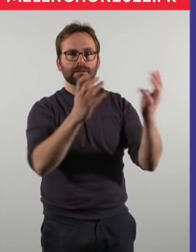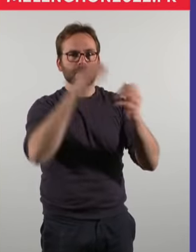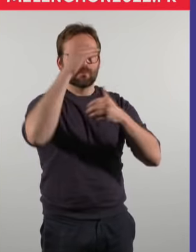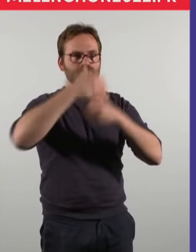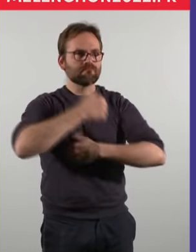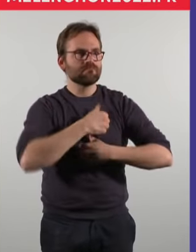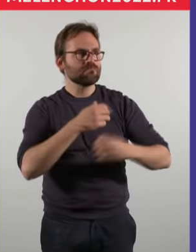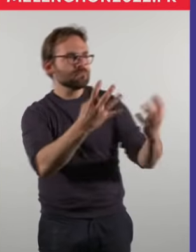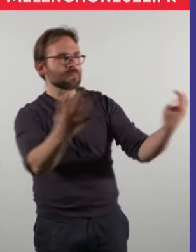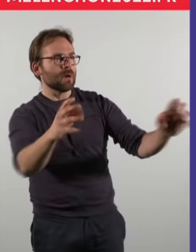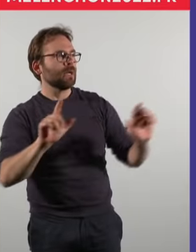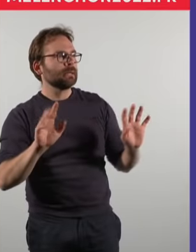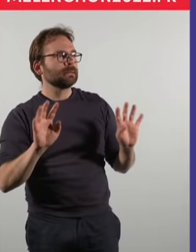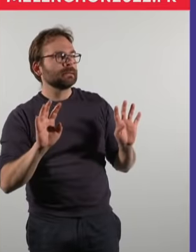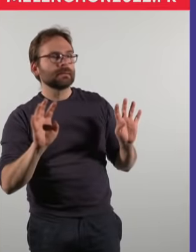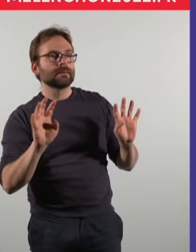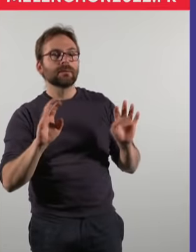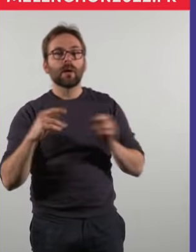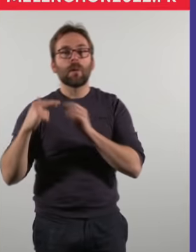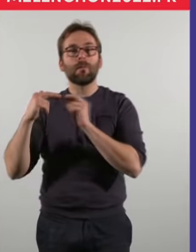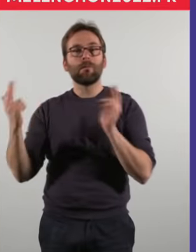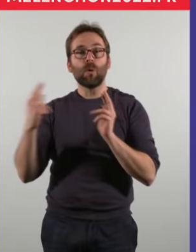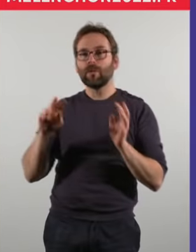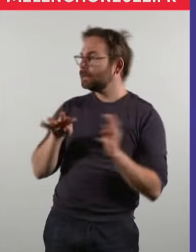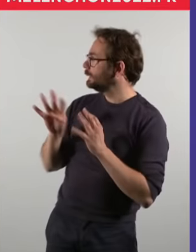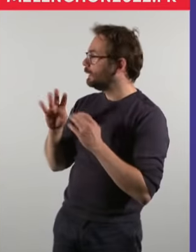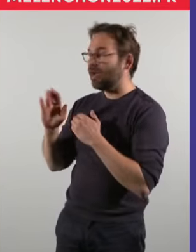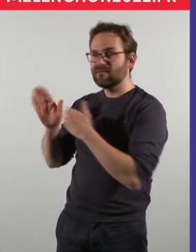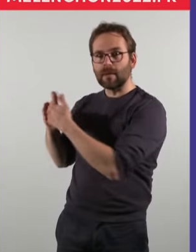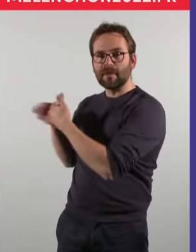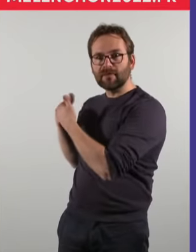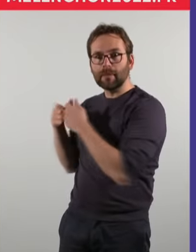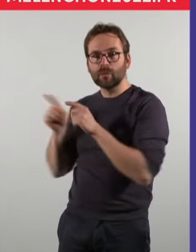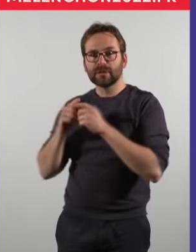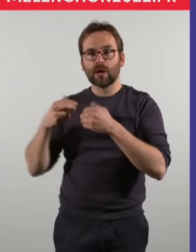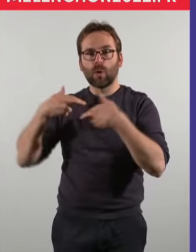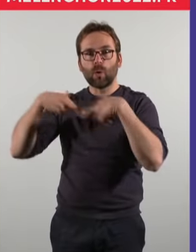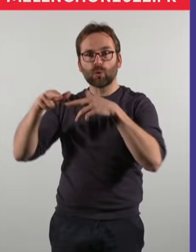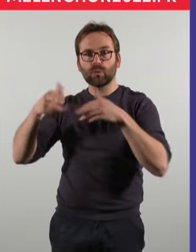Les CRS avaient fermé tous les ponts derrière nous et toutes les rues aussi.